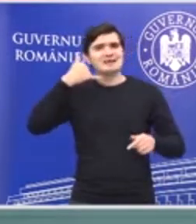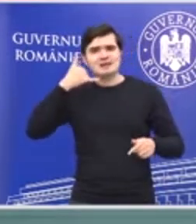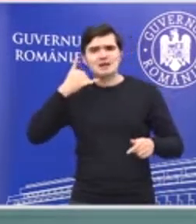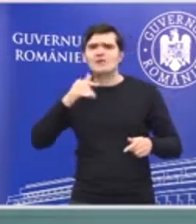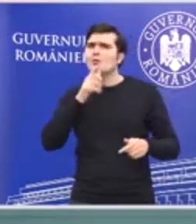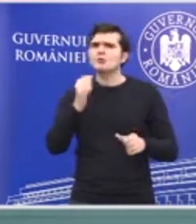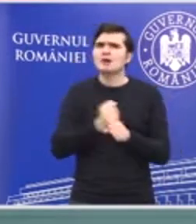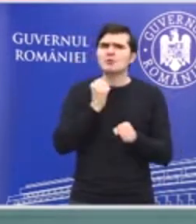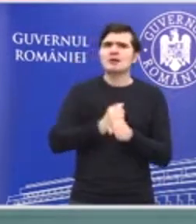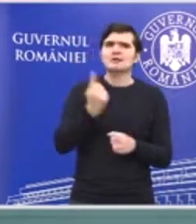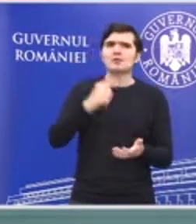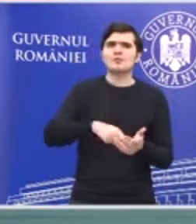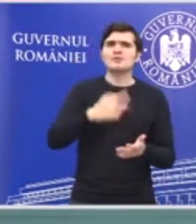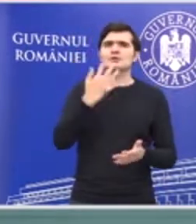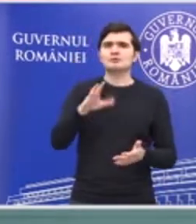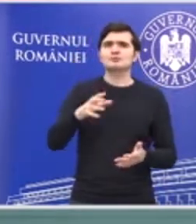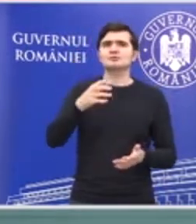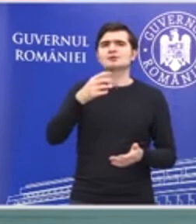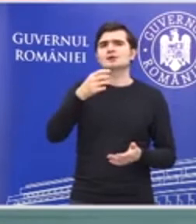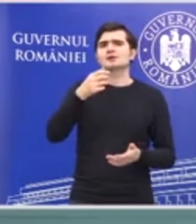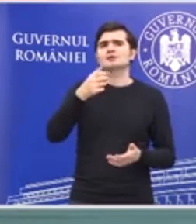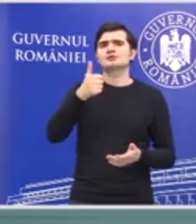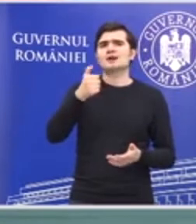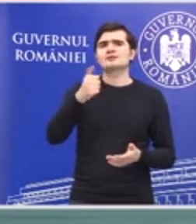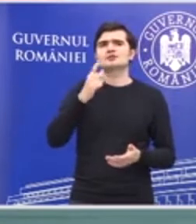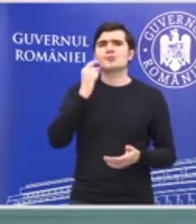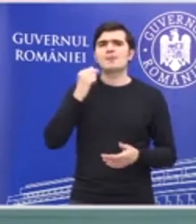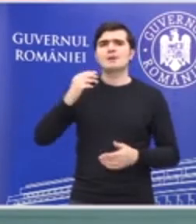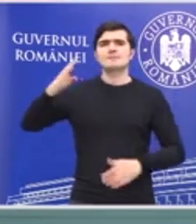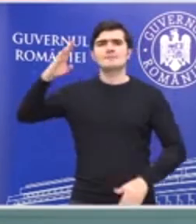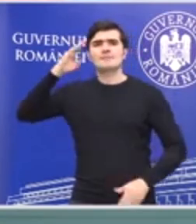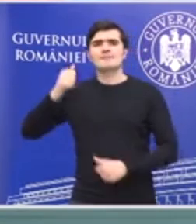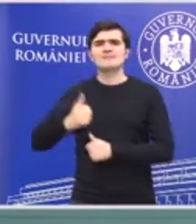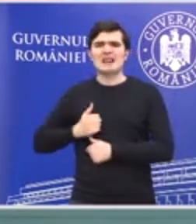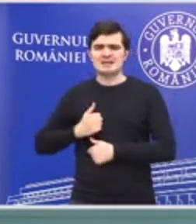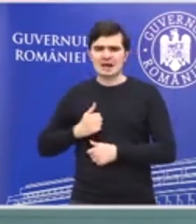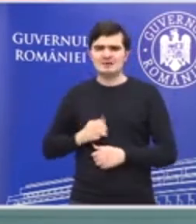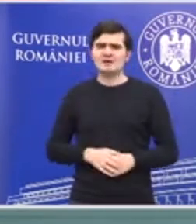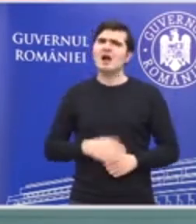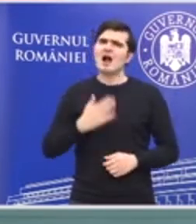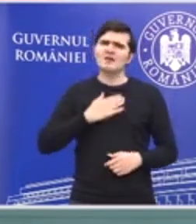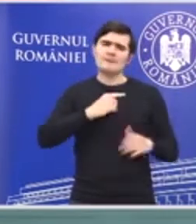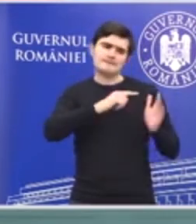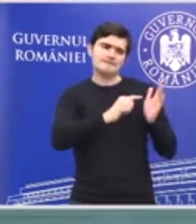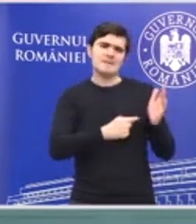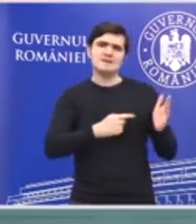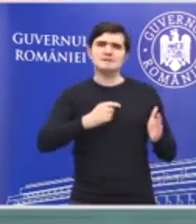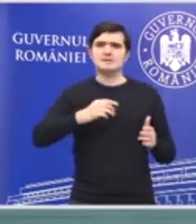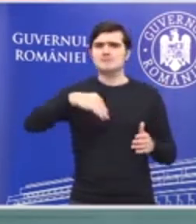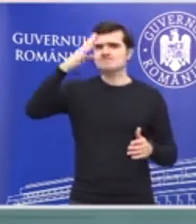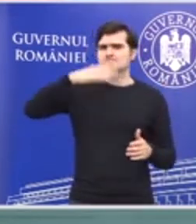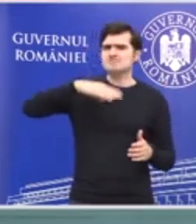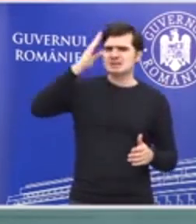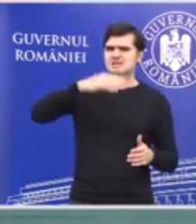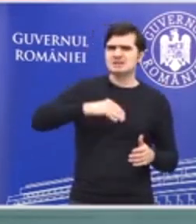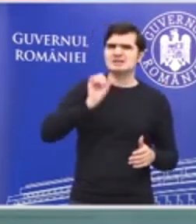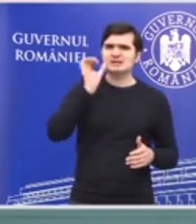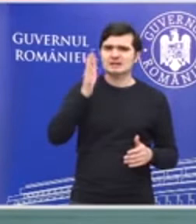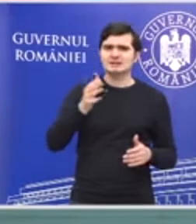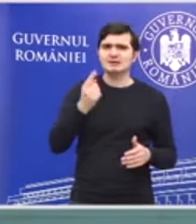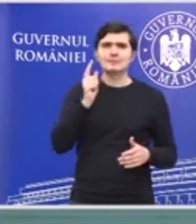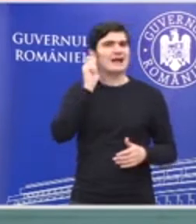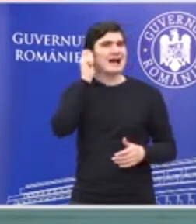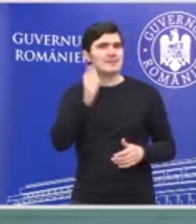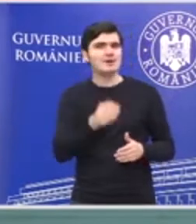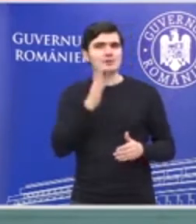de 1560 de militari. Avem o medie zilnică a apelurilor la acest moment pe